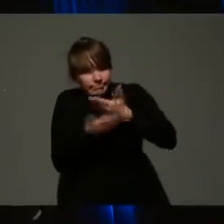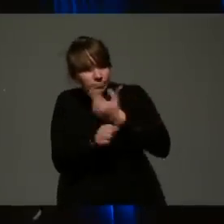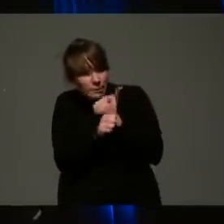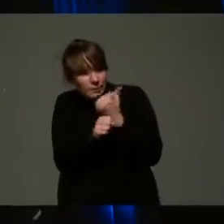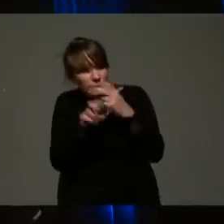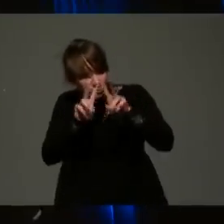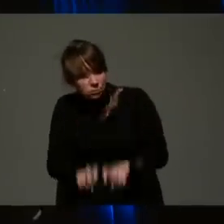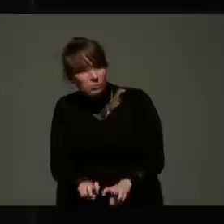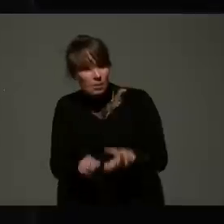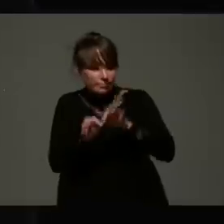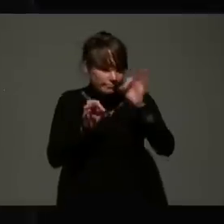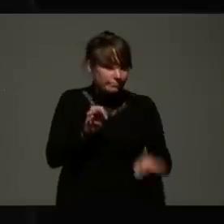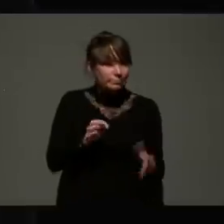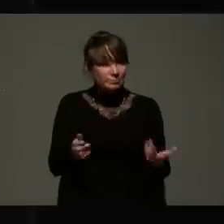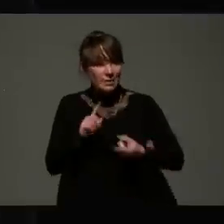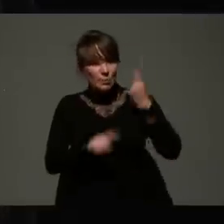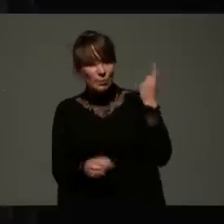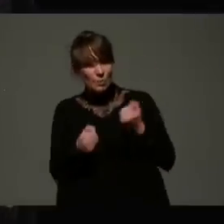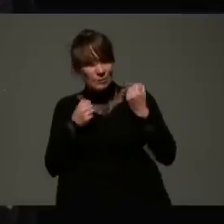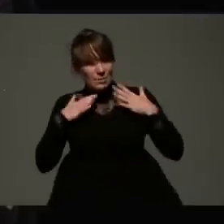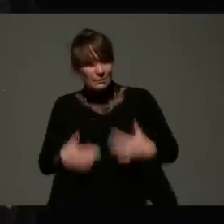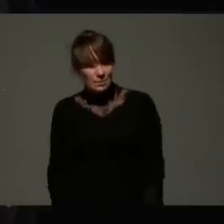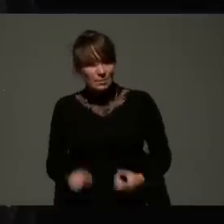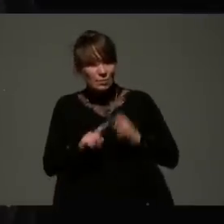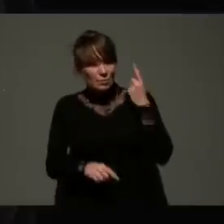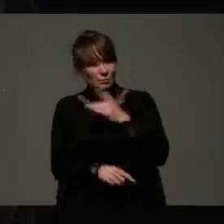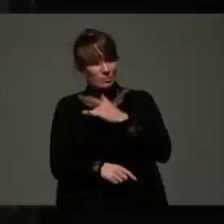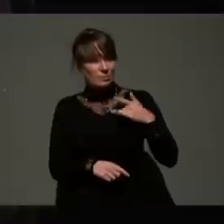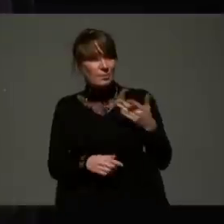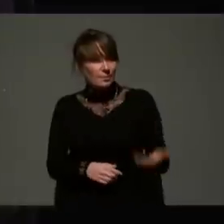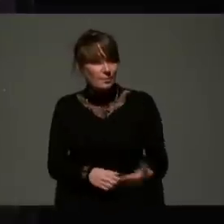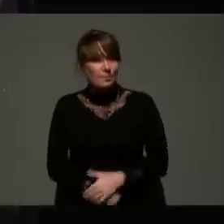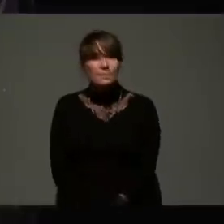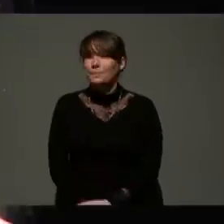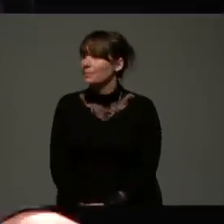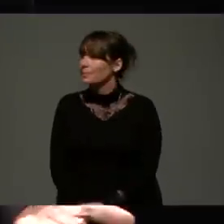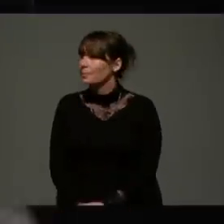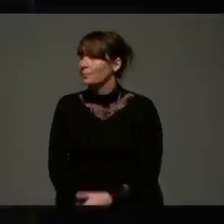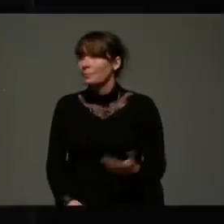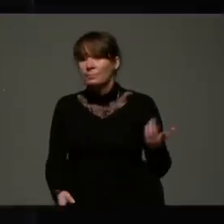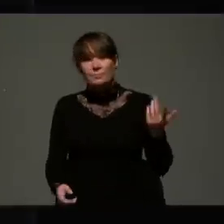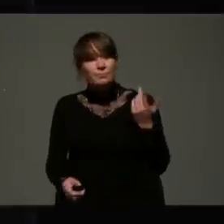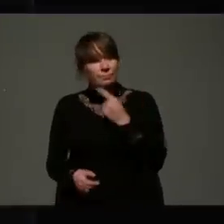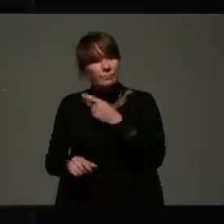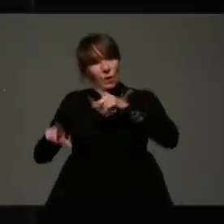conclusions sur l'importance de l'activité physique et des contextes sur la santé, avec une notion, et cette courbe de l'OMS maintenant